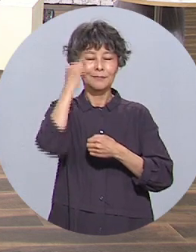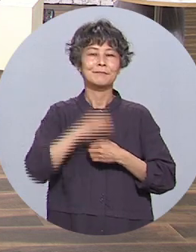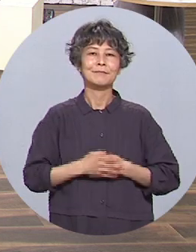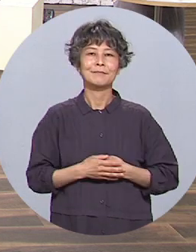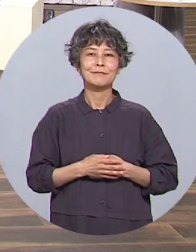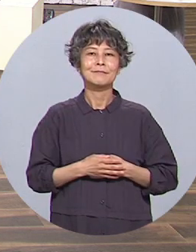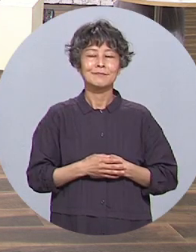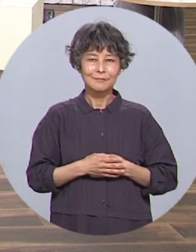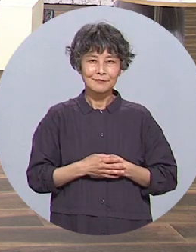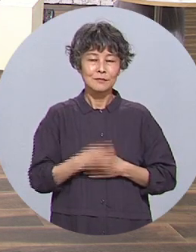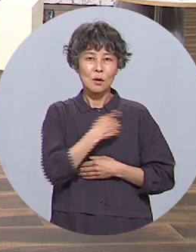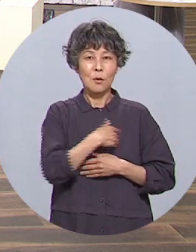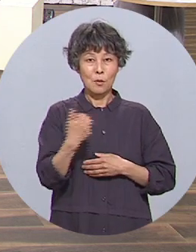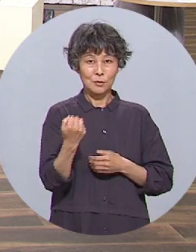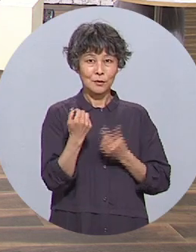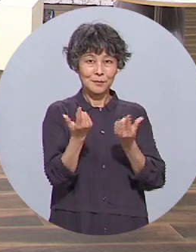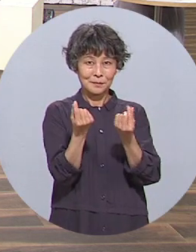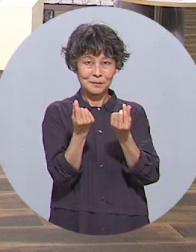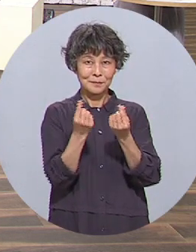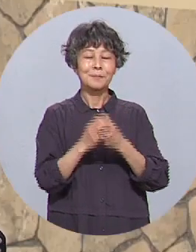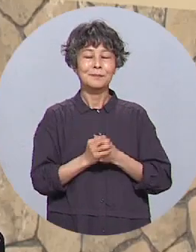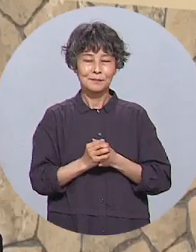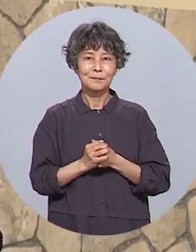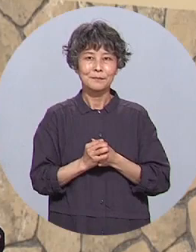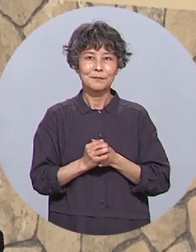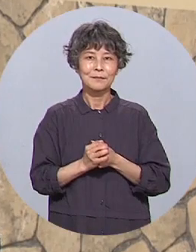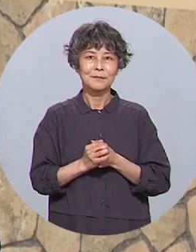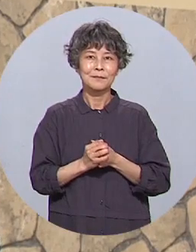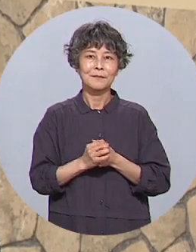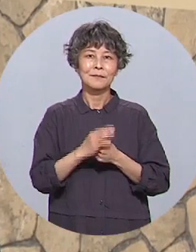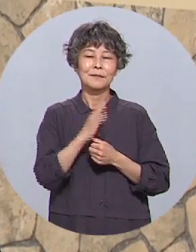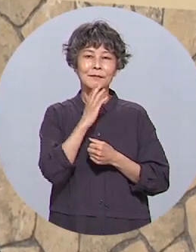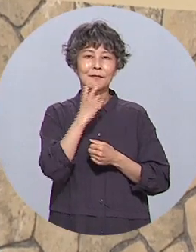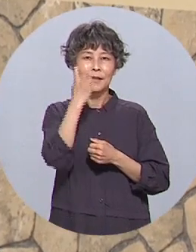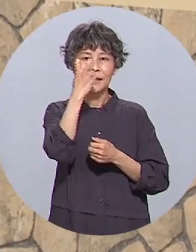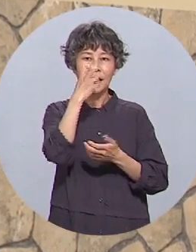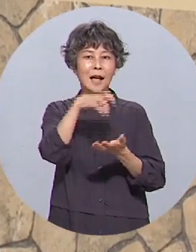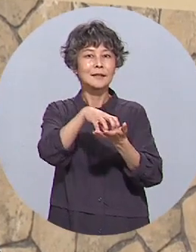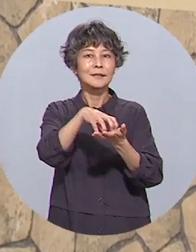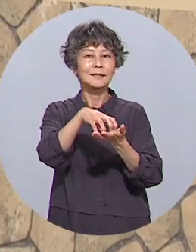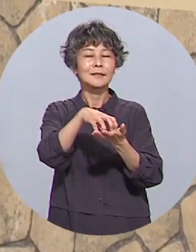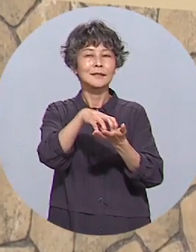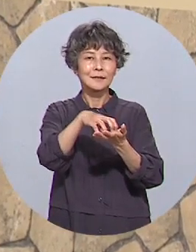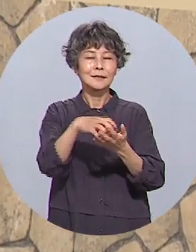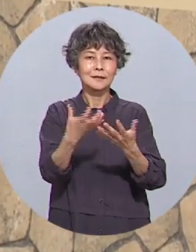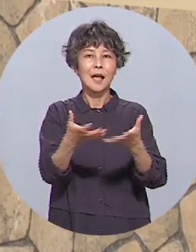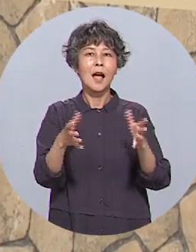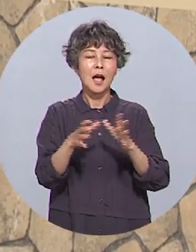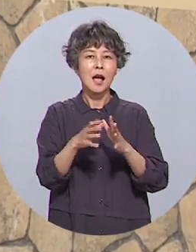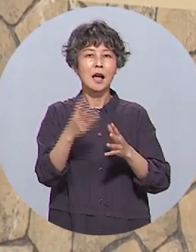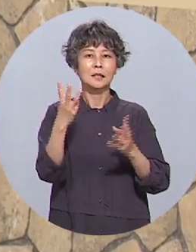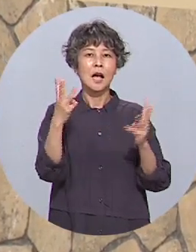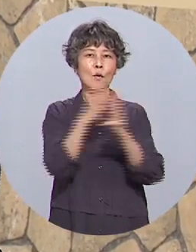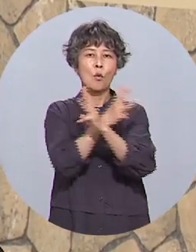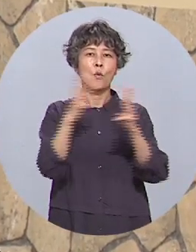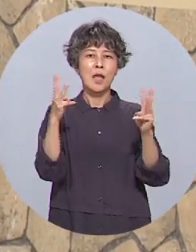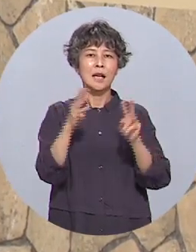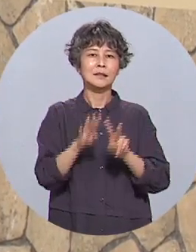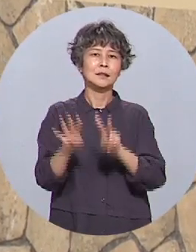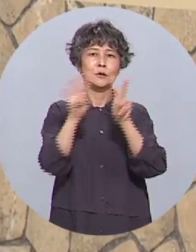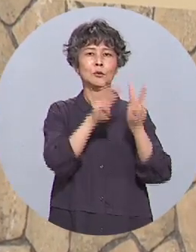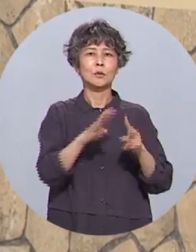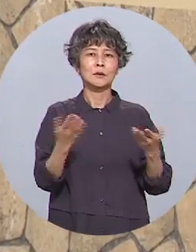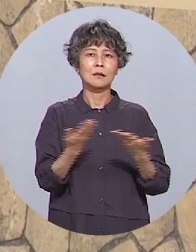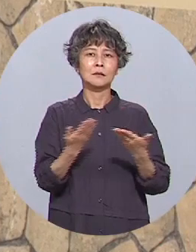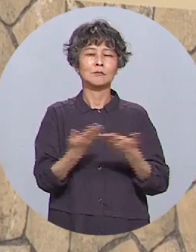く 心強いですね。 さあそんな、ね、鑑識班の皆さんなんですけど、3交代24時間勤務なん